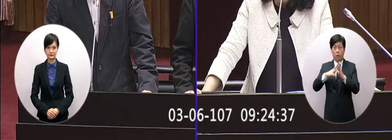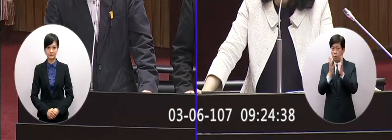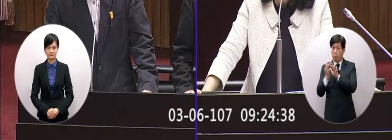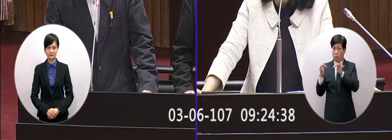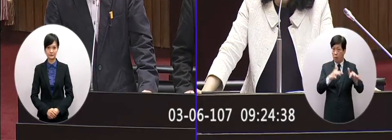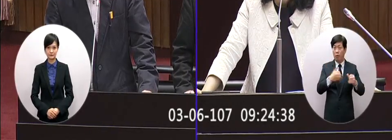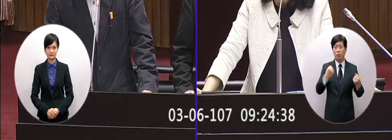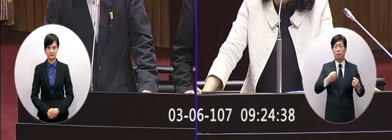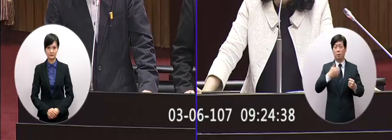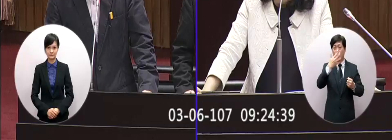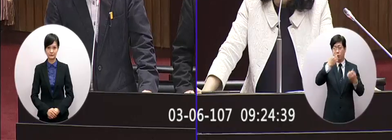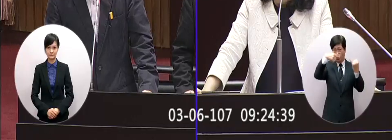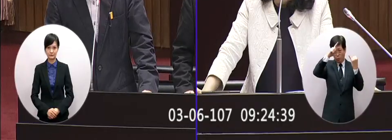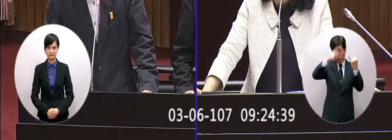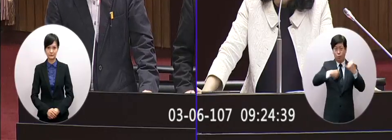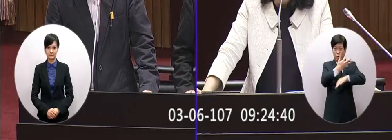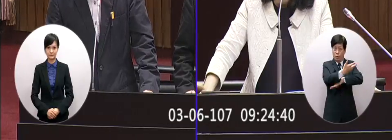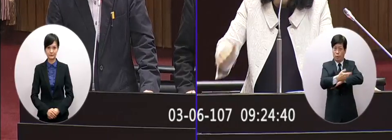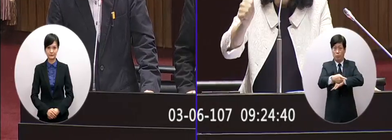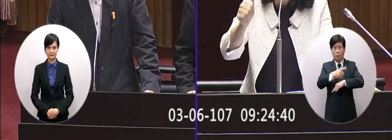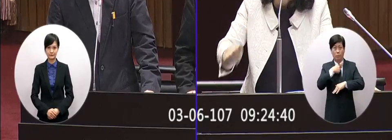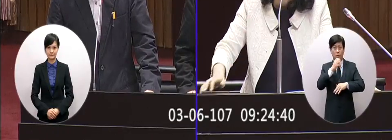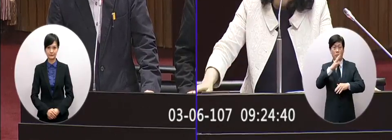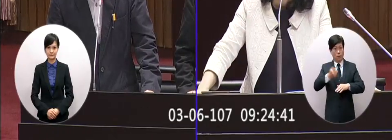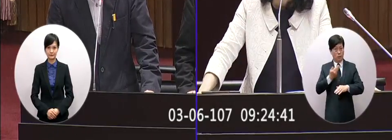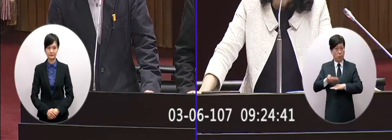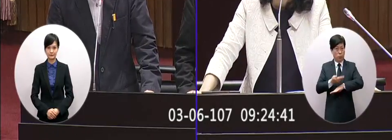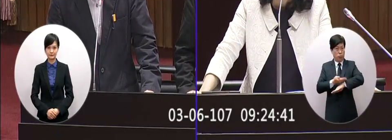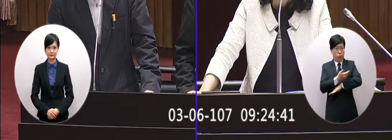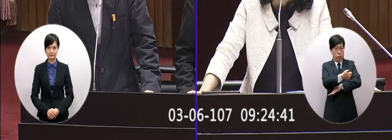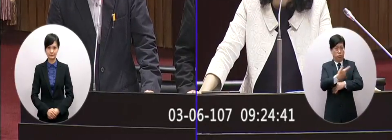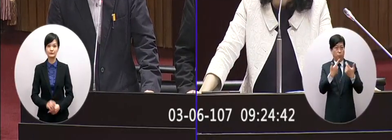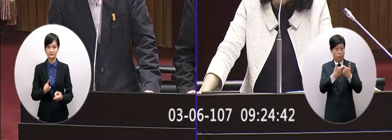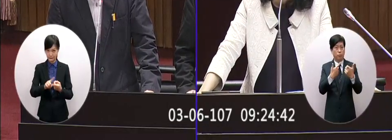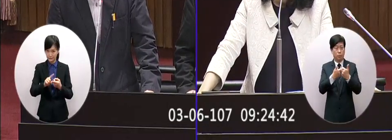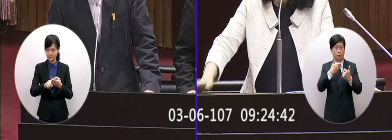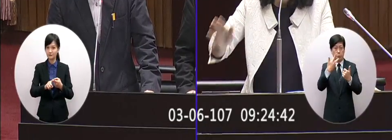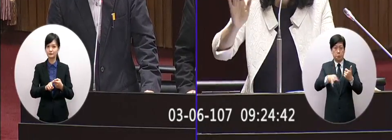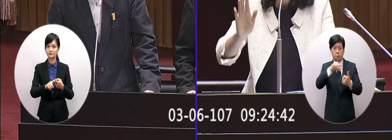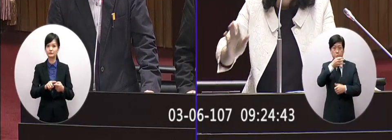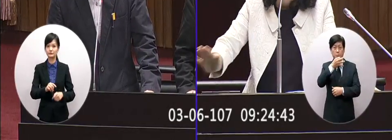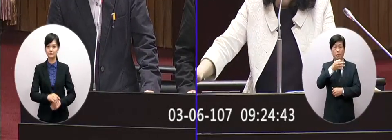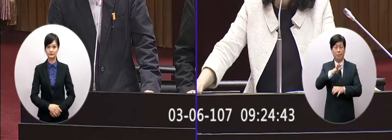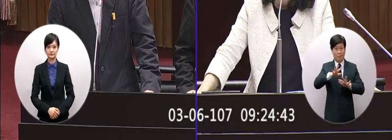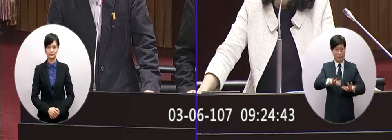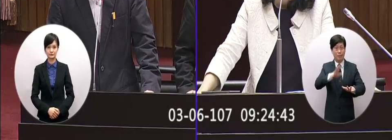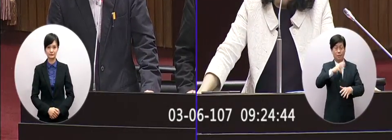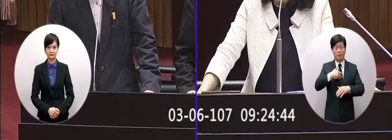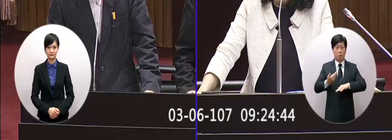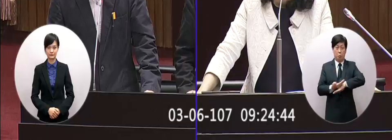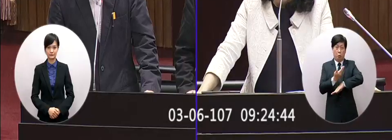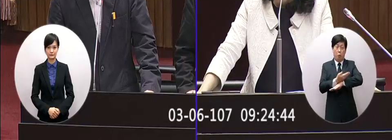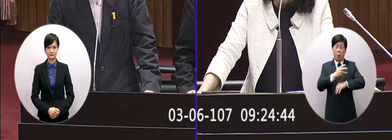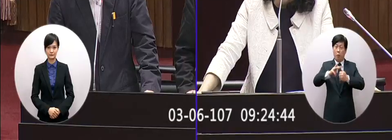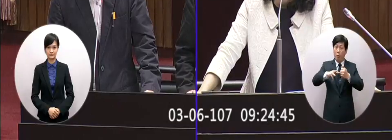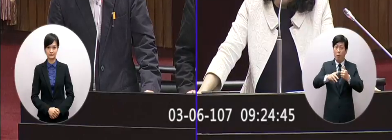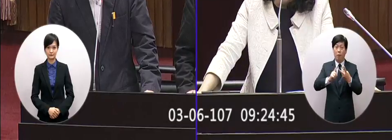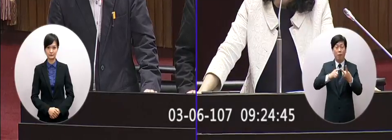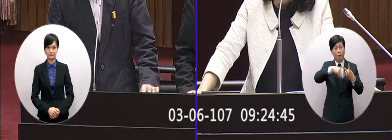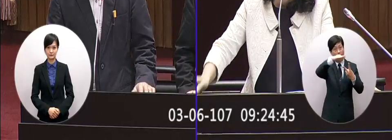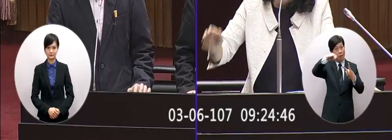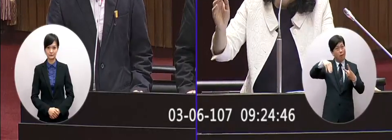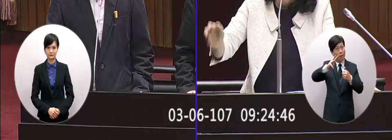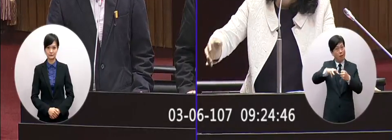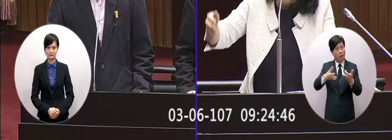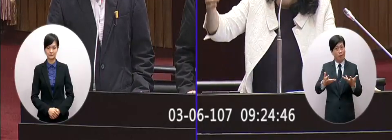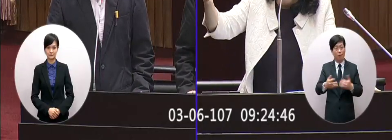莲，我们秀姑峦溪，因为秀姑峦溪的这个水象是最好的，而且最丰富 的。 对，那这是水训的部分。好，那山训的部